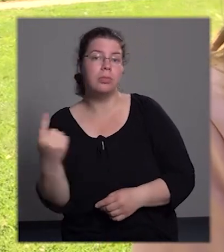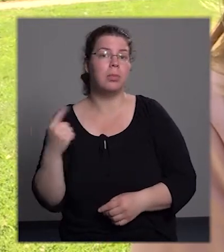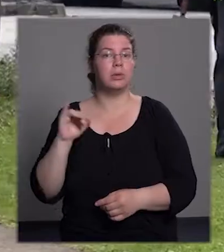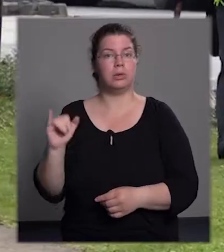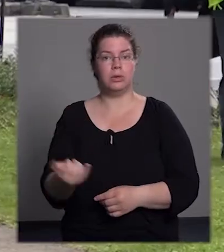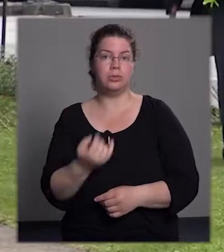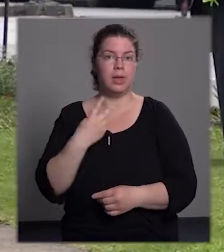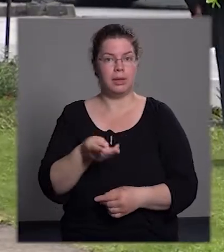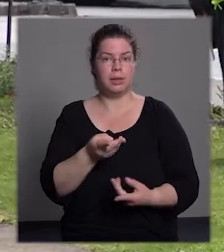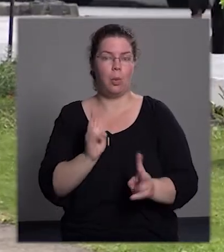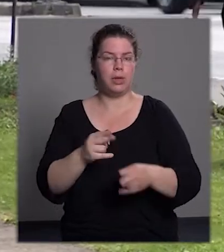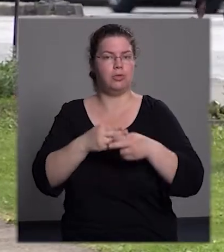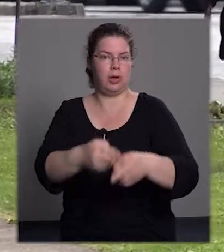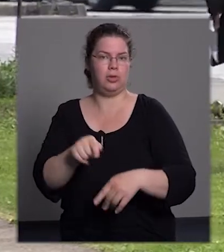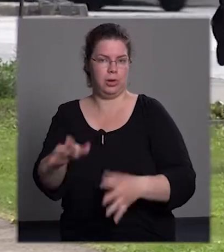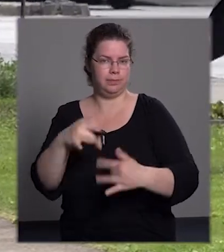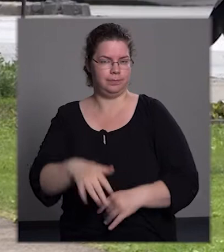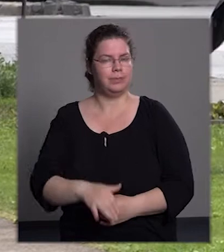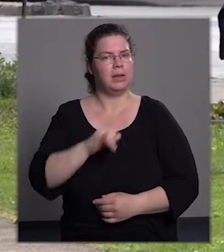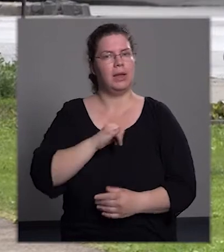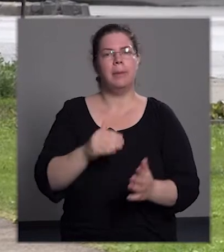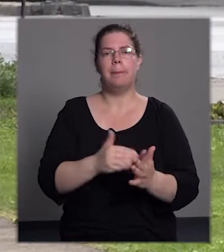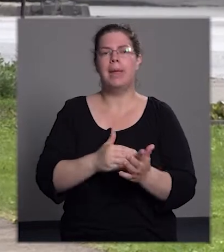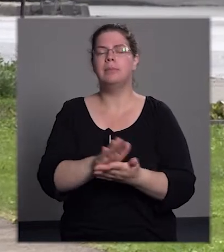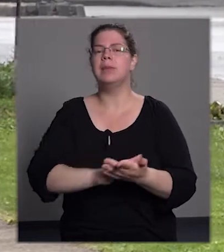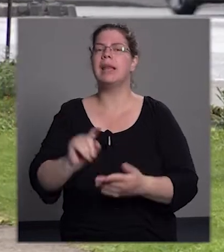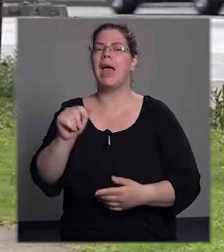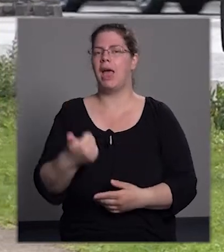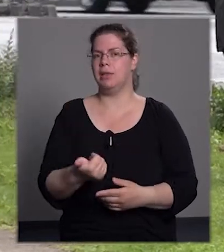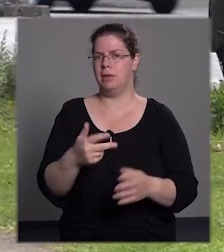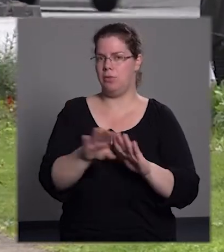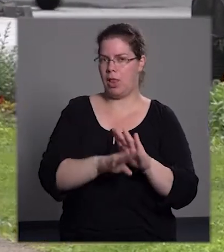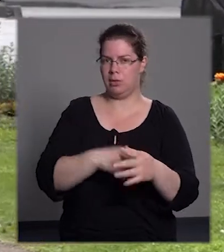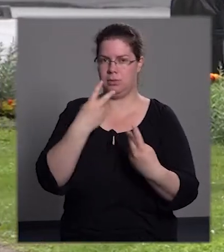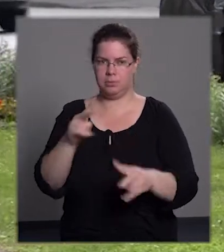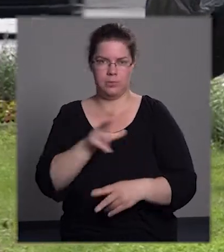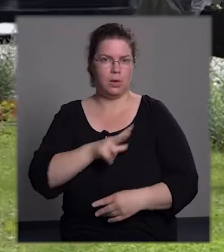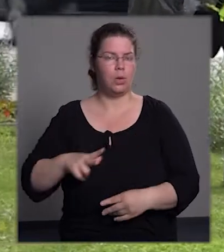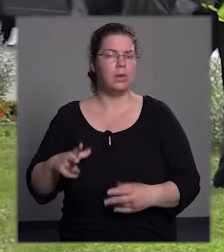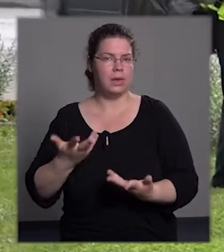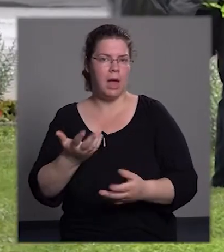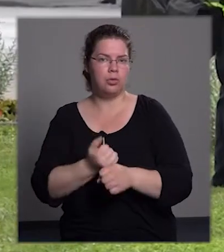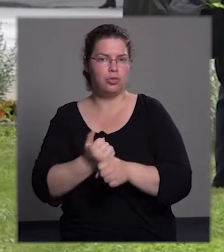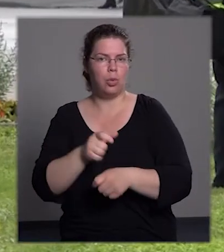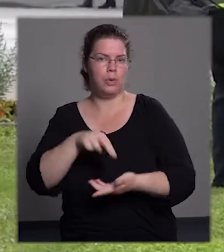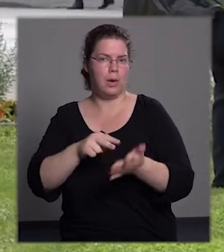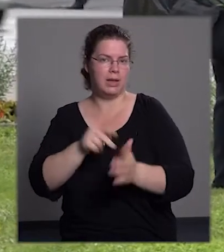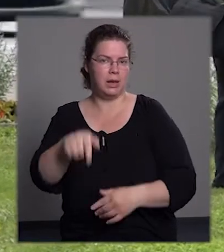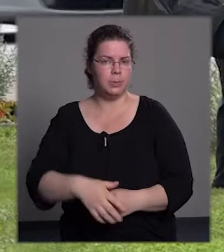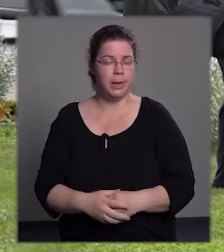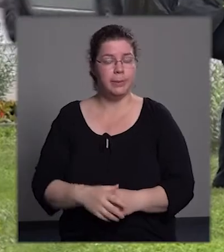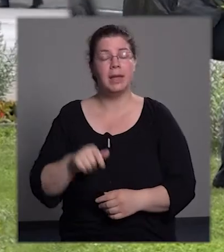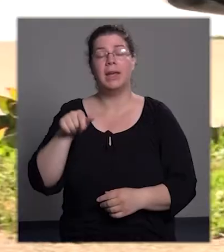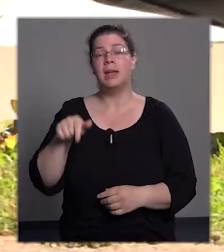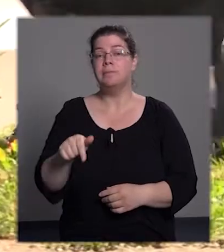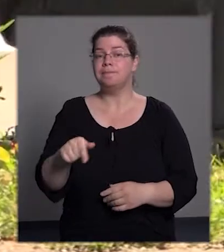helyzeten. Érdekelt, hogy milyen egyéb feladatokat látnak el a kerület szociális dolgozói. A takarítás az alap,